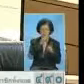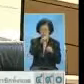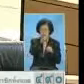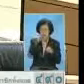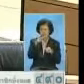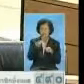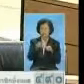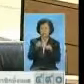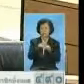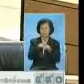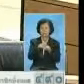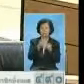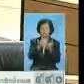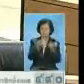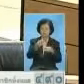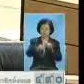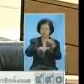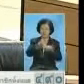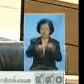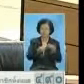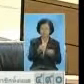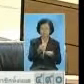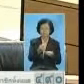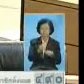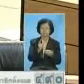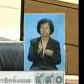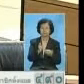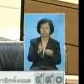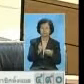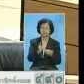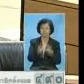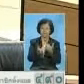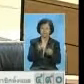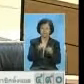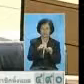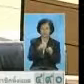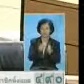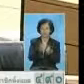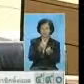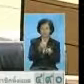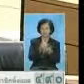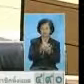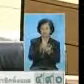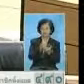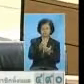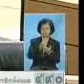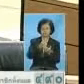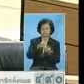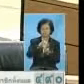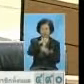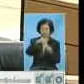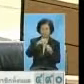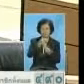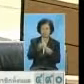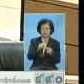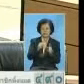พาราในลักษณะที่เป็นสินค้าตัวหนึ่งเมื่อเป็นสินค้าตัวหนึ่งนี่นะครับก็ขึ้นอยู่กับกฎเกณฑ์ของเศรษฐศาสตร์ครับก็คือขึ้นอยู่กับอุ